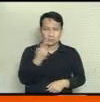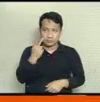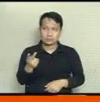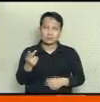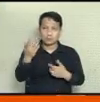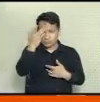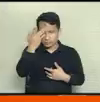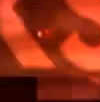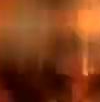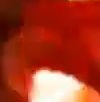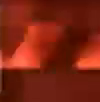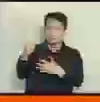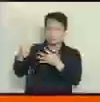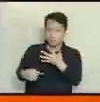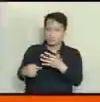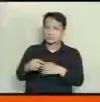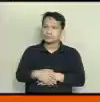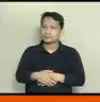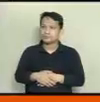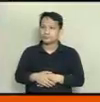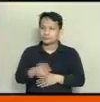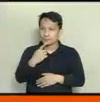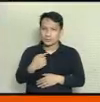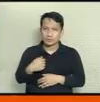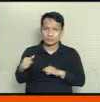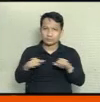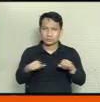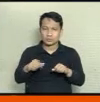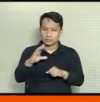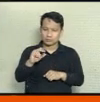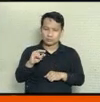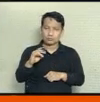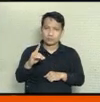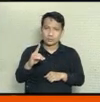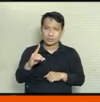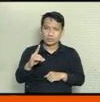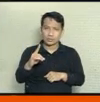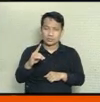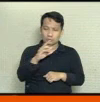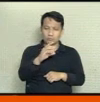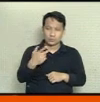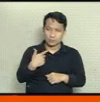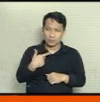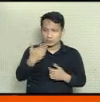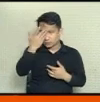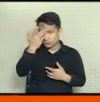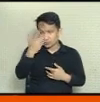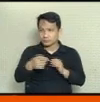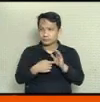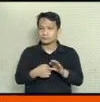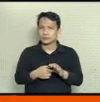ng sintomas. We are equipped, ma'am. This coronavirus naman, mayroon naman hong mga sakit, no, na katulad din